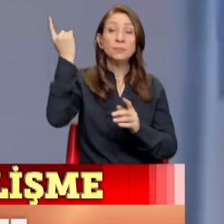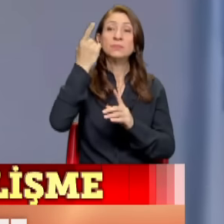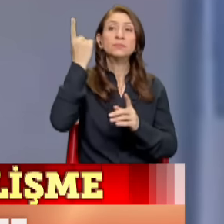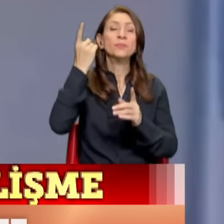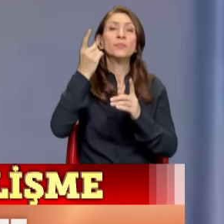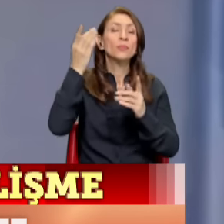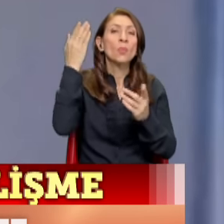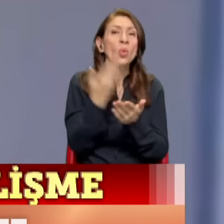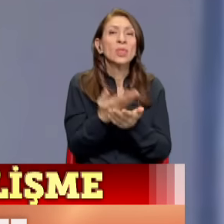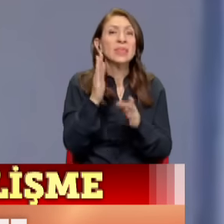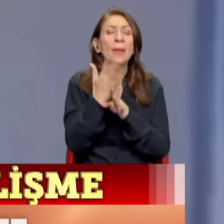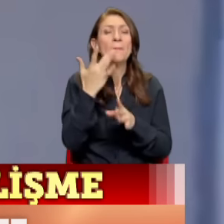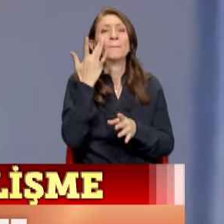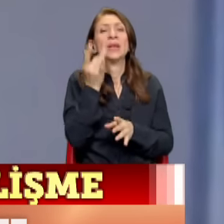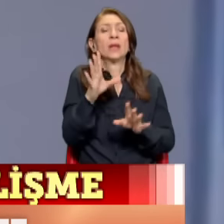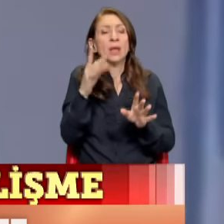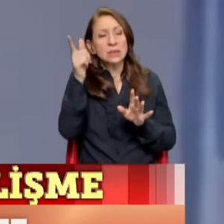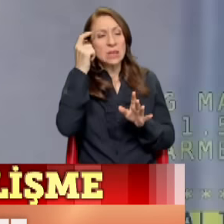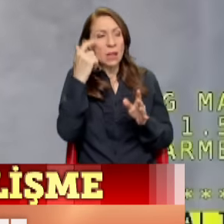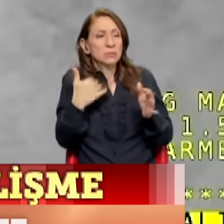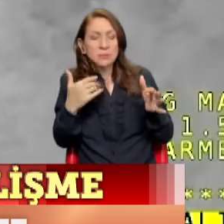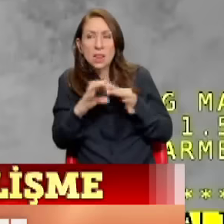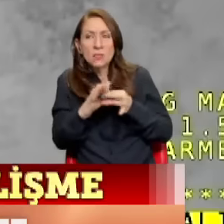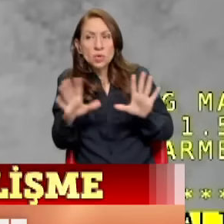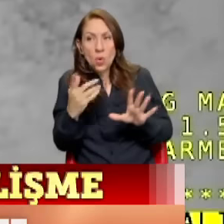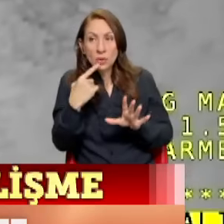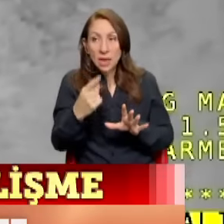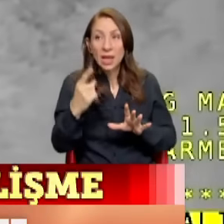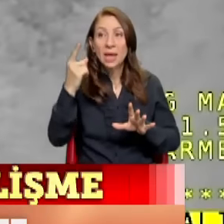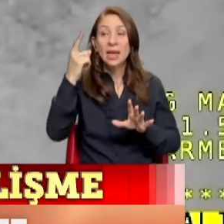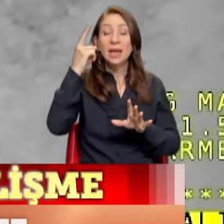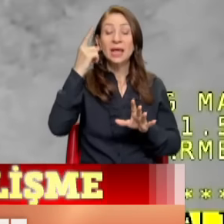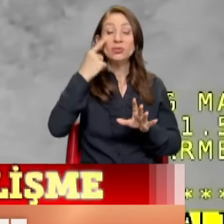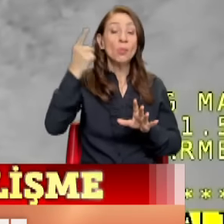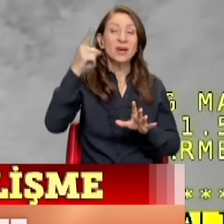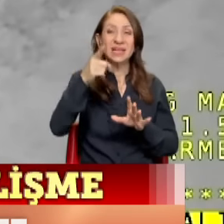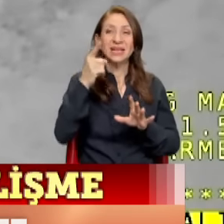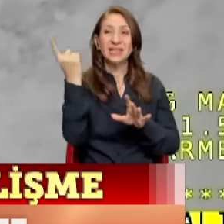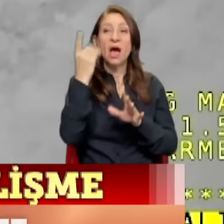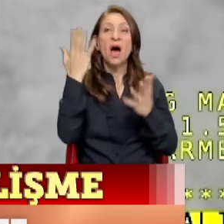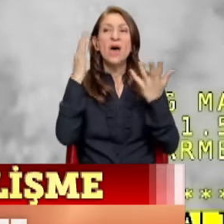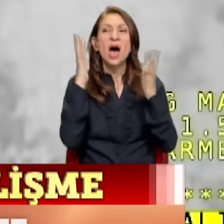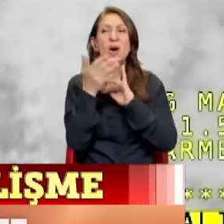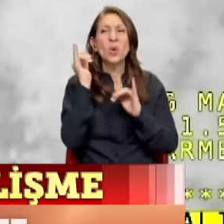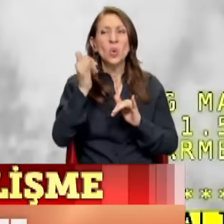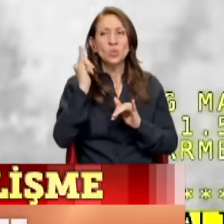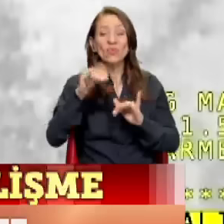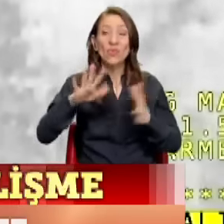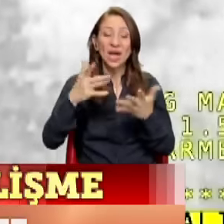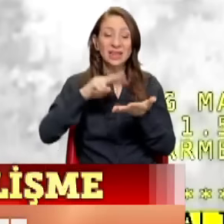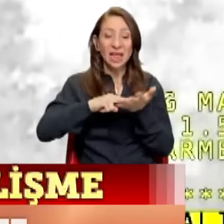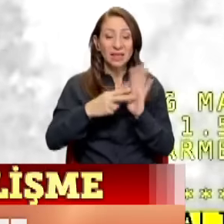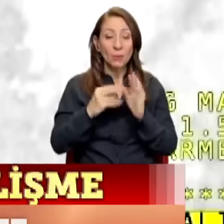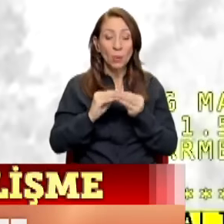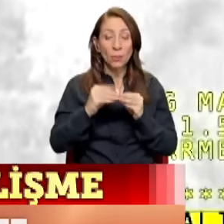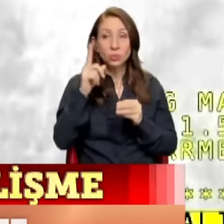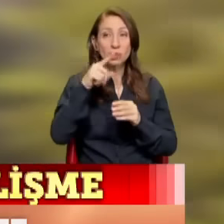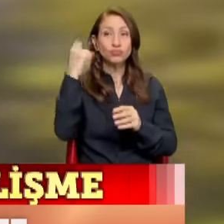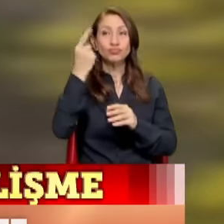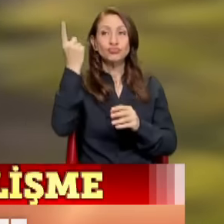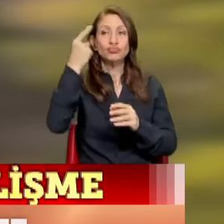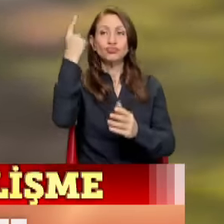Henüz belli değil İsrail ilgilerinin olmadığını açıklarken reisi Taşıyan helikopterin kötü hava koşulları ya da Teknik arıza nedeniyle